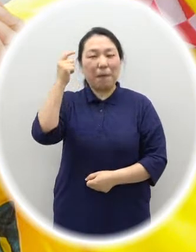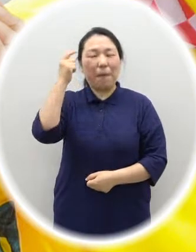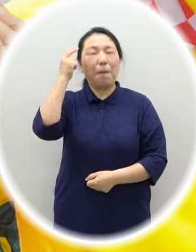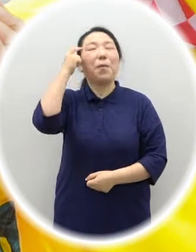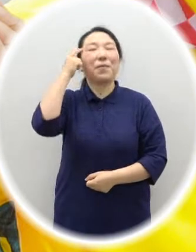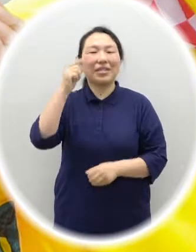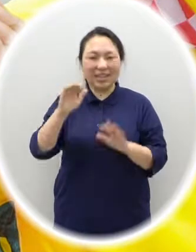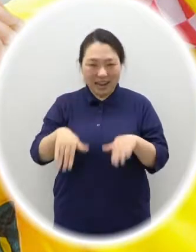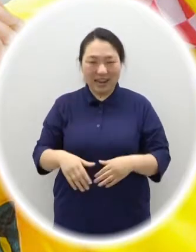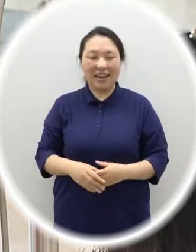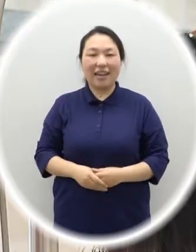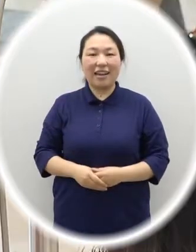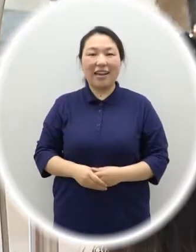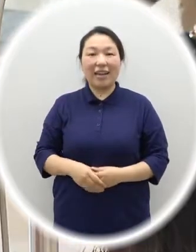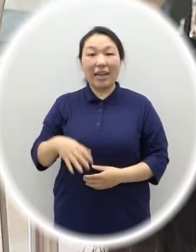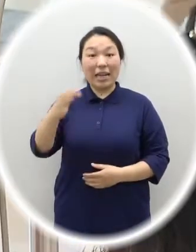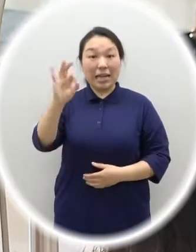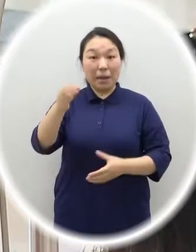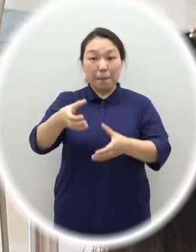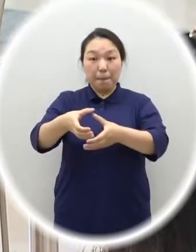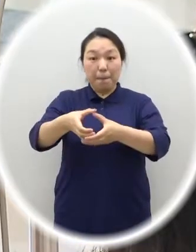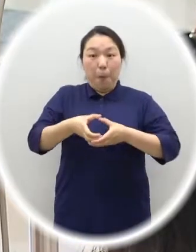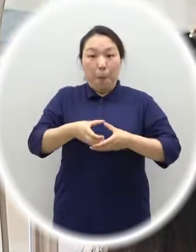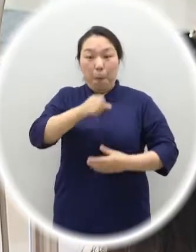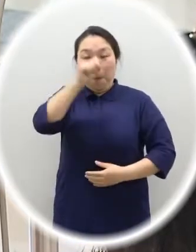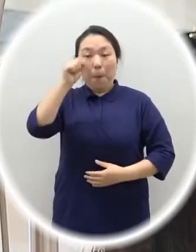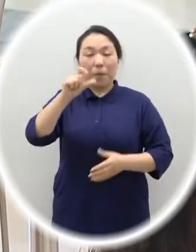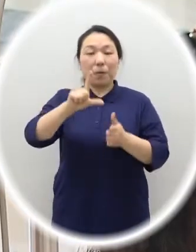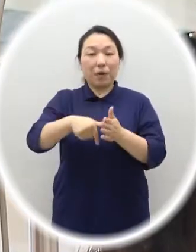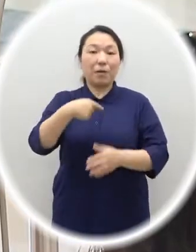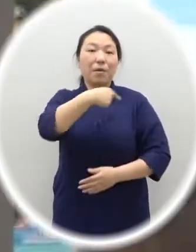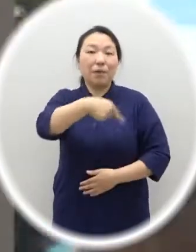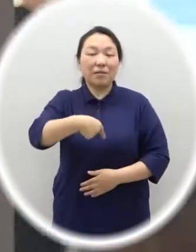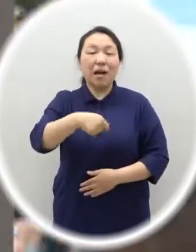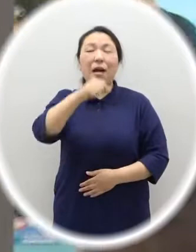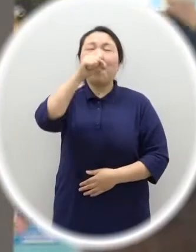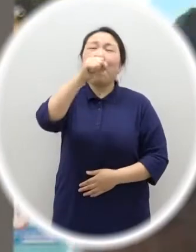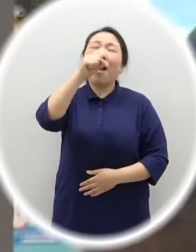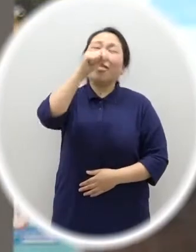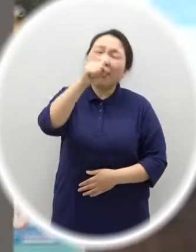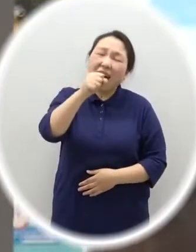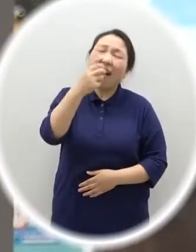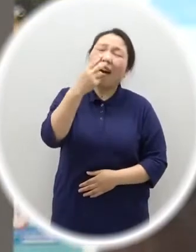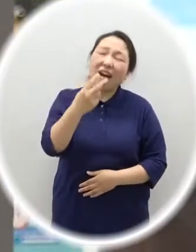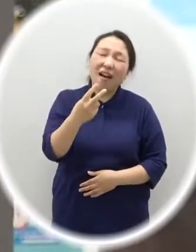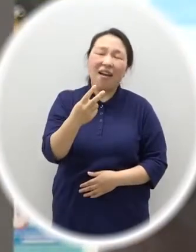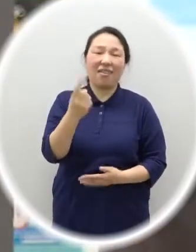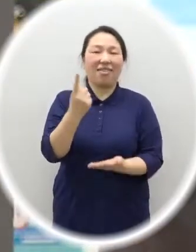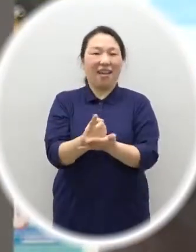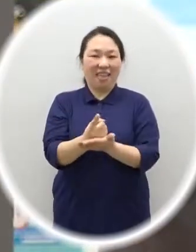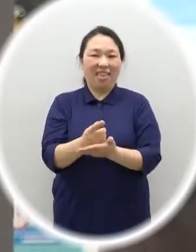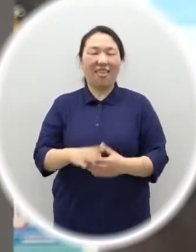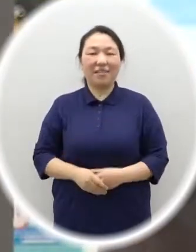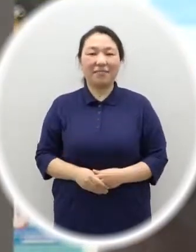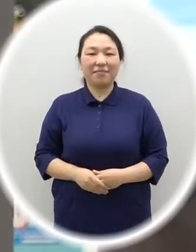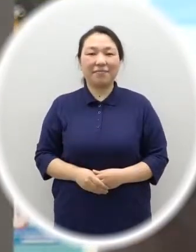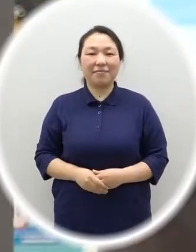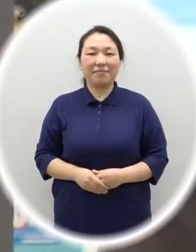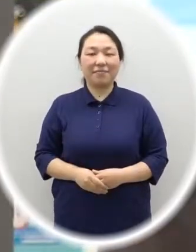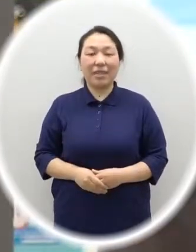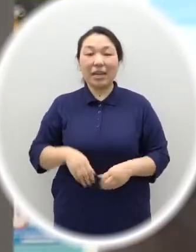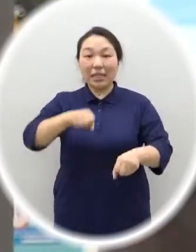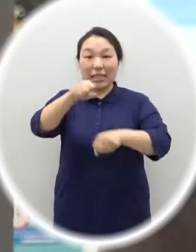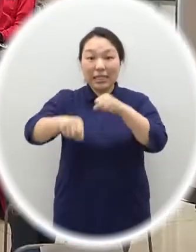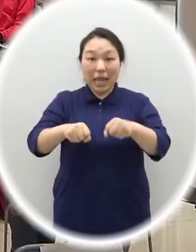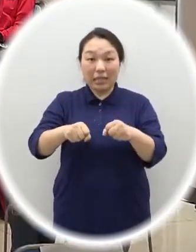った、でもそれだけです。もっともっと自転車乗る人口が増え